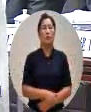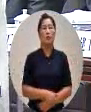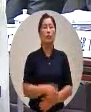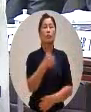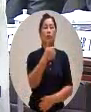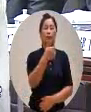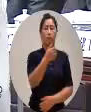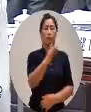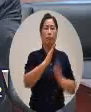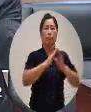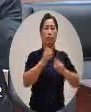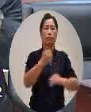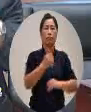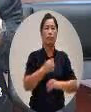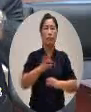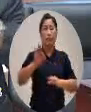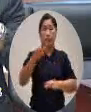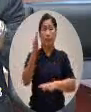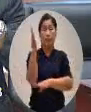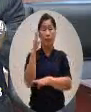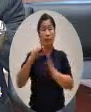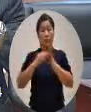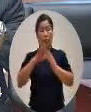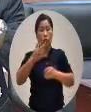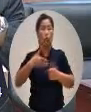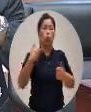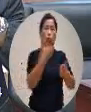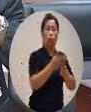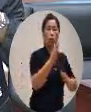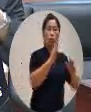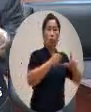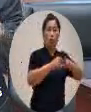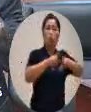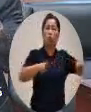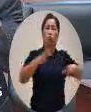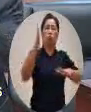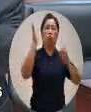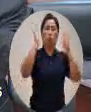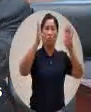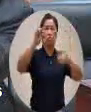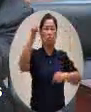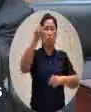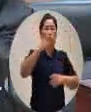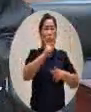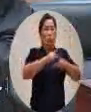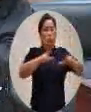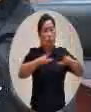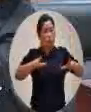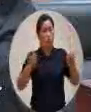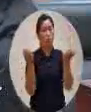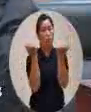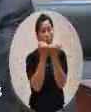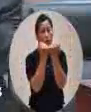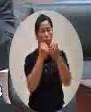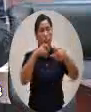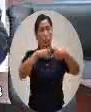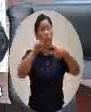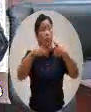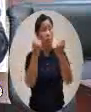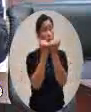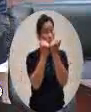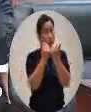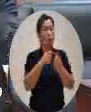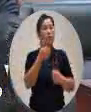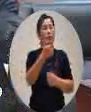跟財務局長如果說這個是能夠還給他們公平正義我相信是一個非常大的非常大的功德我們所有的鄉親也都